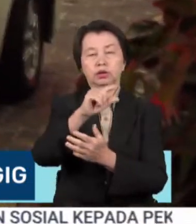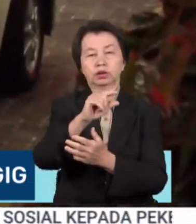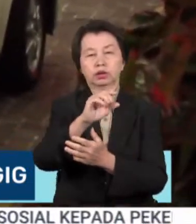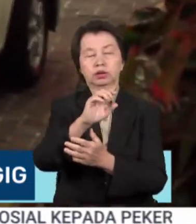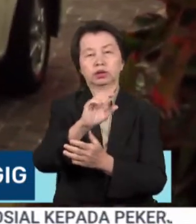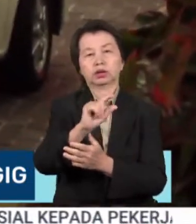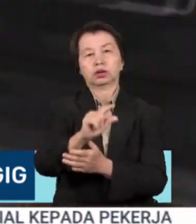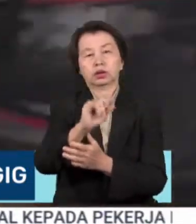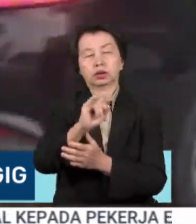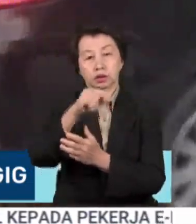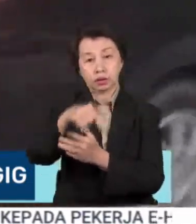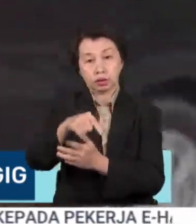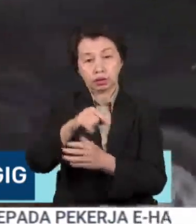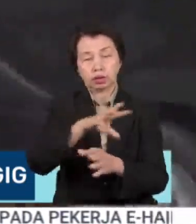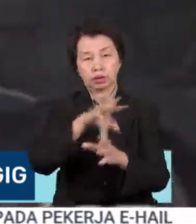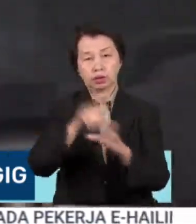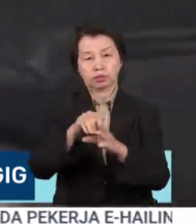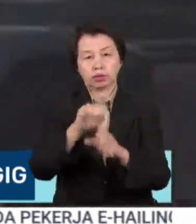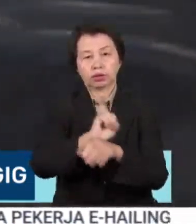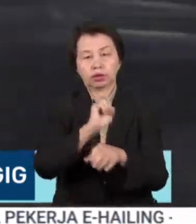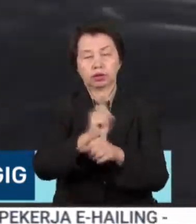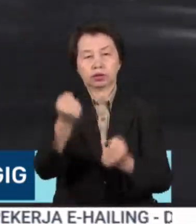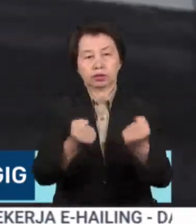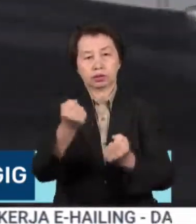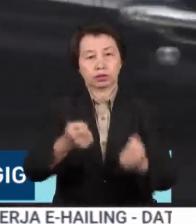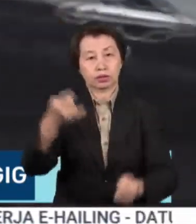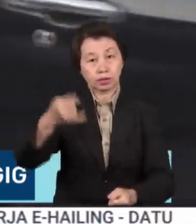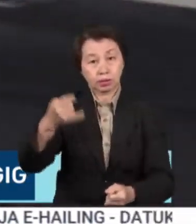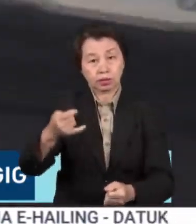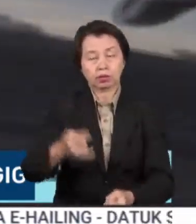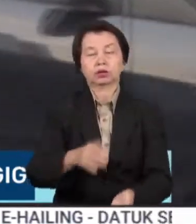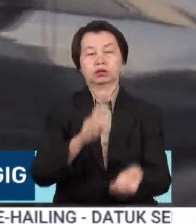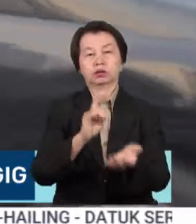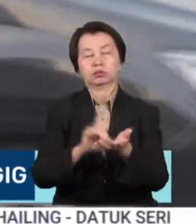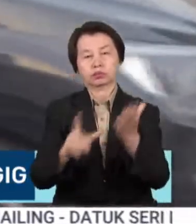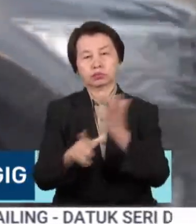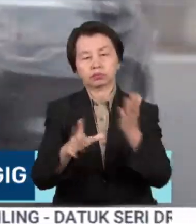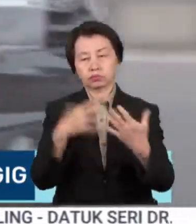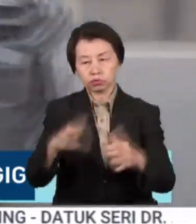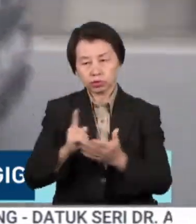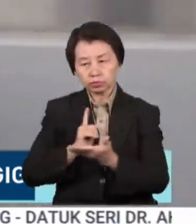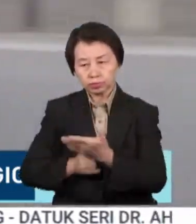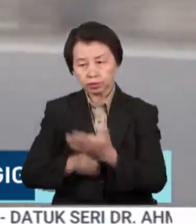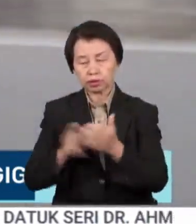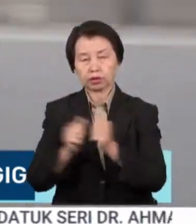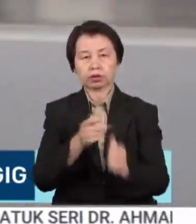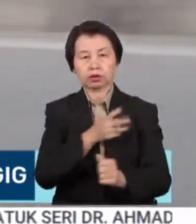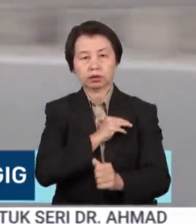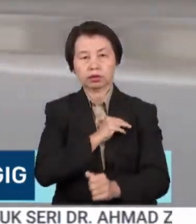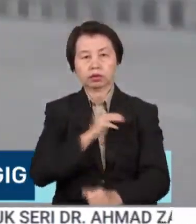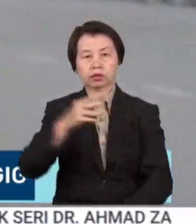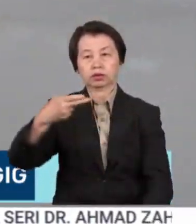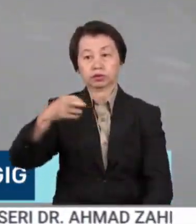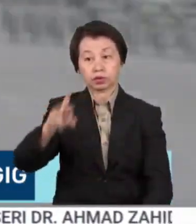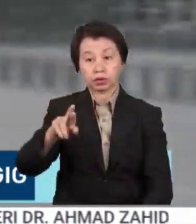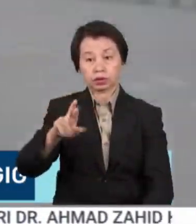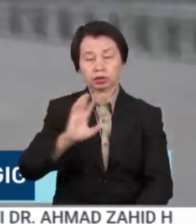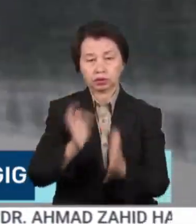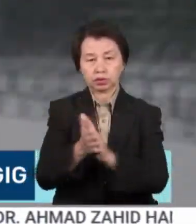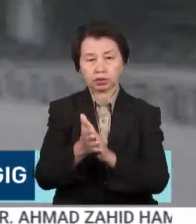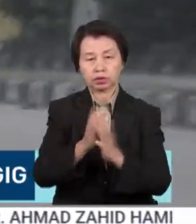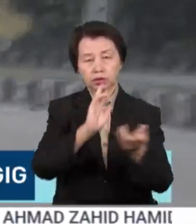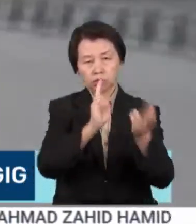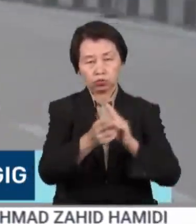pekerja e-hailing. Timbalan Perdana Menteri Datuk Seri Dr. Ahmad Zahid Hamidi telah berbincang dengan Kementerian Sumber Manusia supaya pengubahan